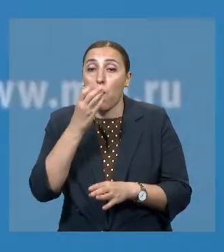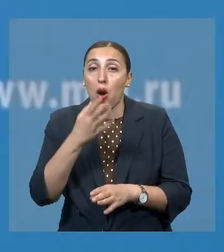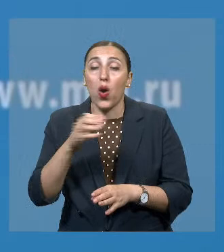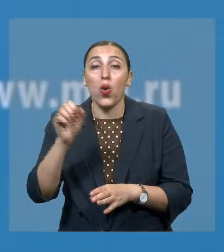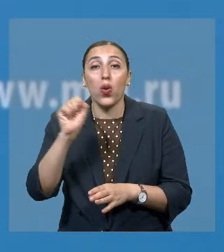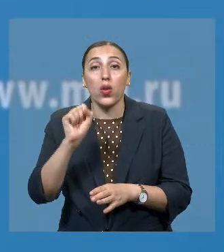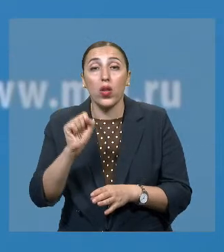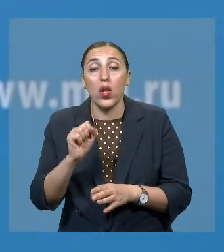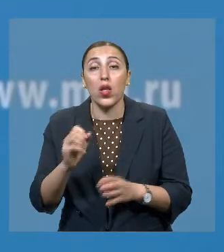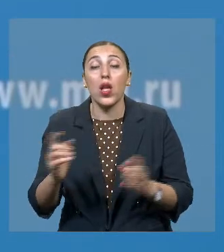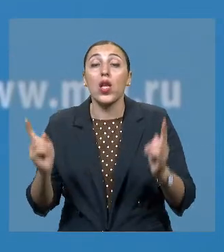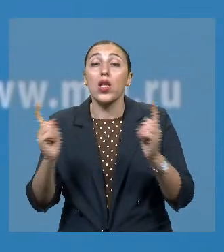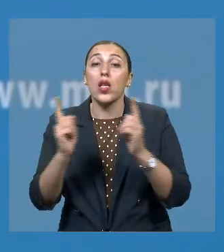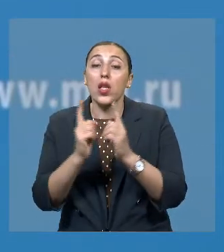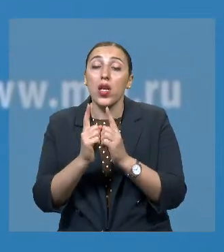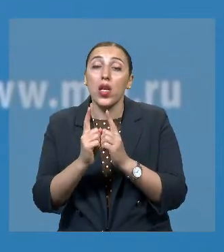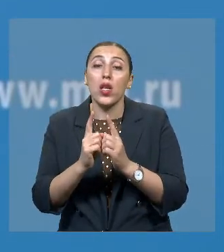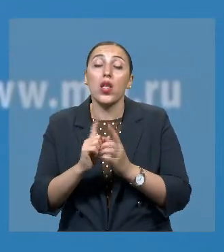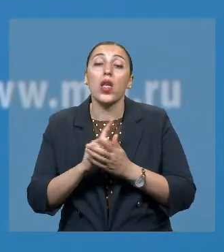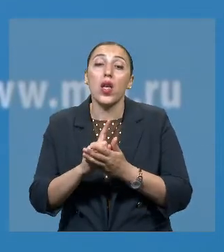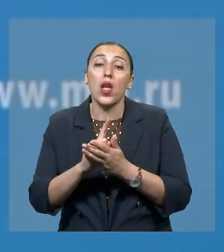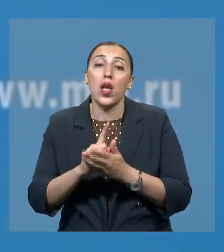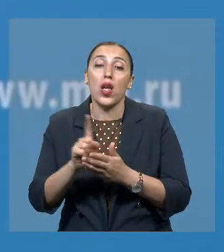ուղիղ երկխոսության կոնտեքստում։